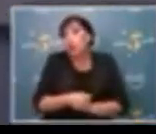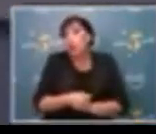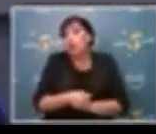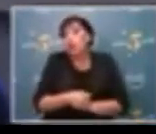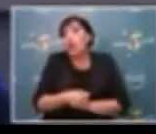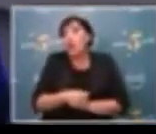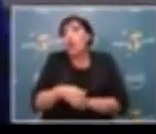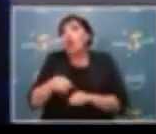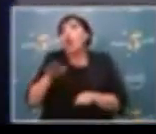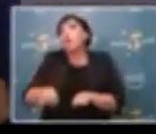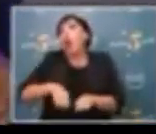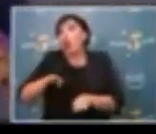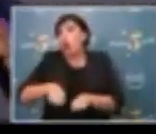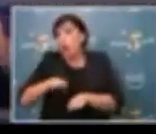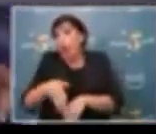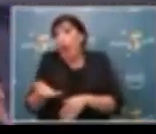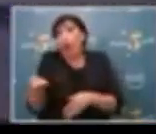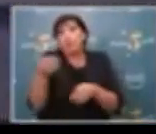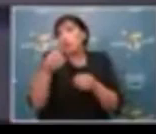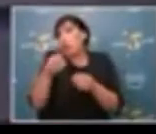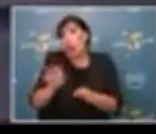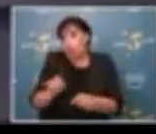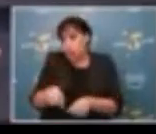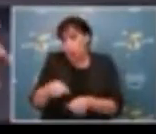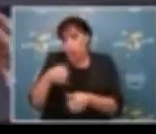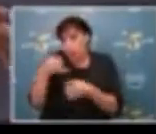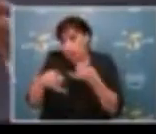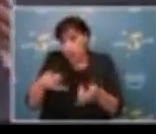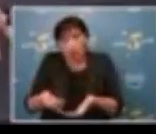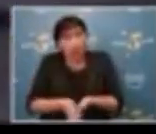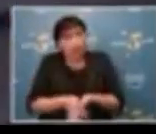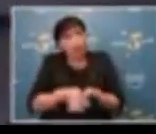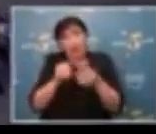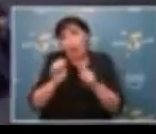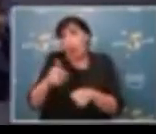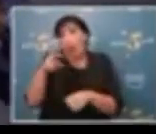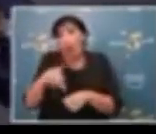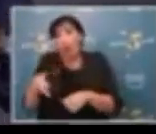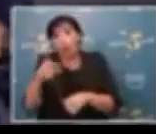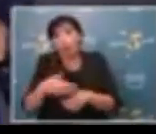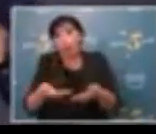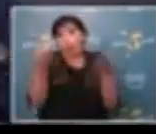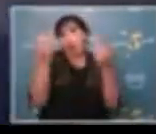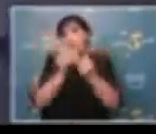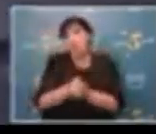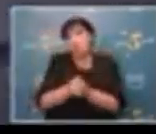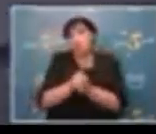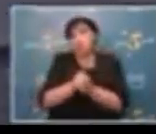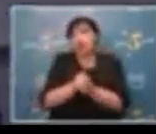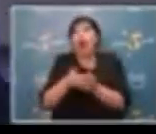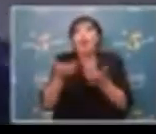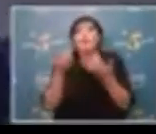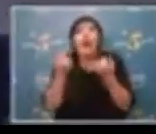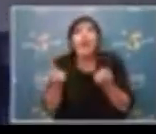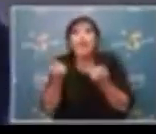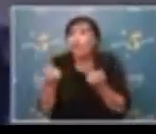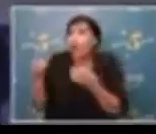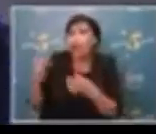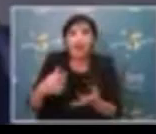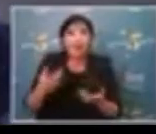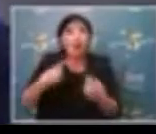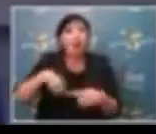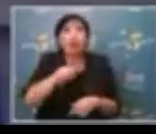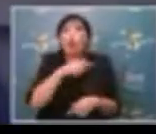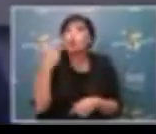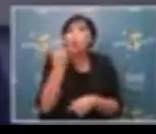col monopattino, andiamo in bicicletta, andiamo a piedi, ma abbiamo queste forze che arrivano. E la nostra forza, la nostra unica